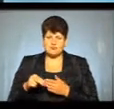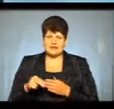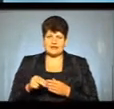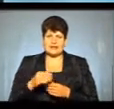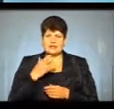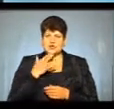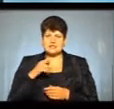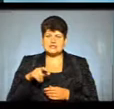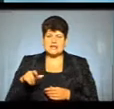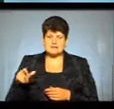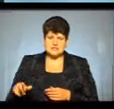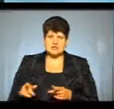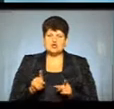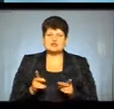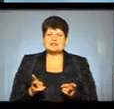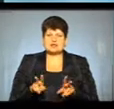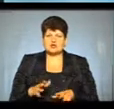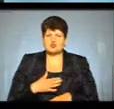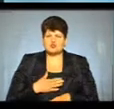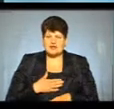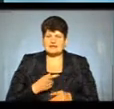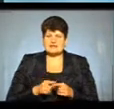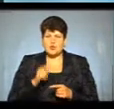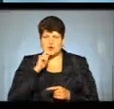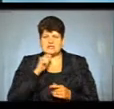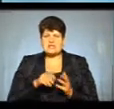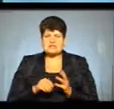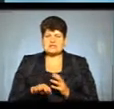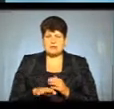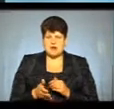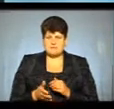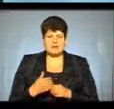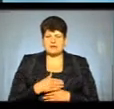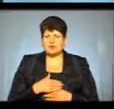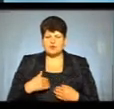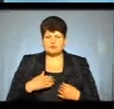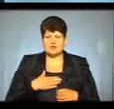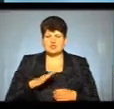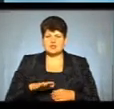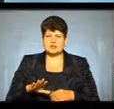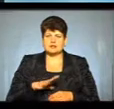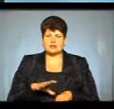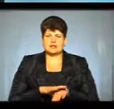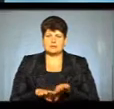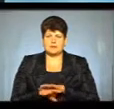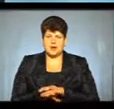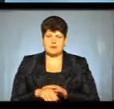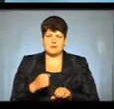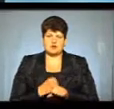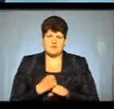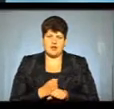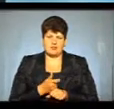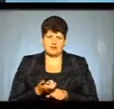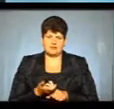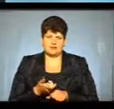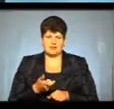що залишилося поки що в нас – це українська земля. І ми не хочемо, щоб наші діти були кріпаками і працювали на панів. Тому ми спробували